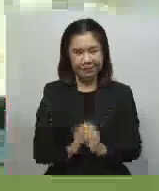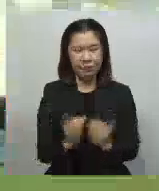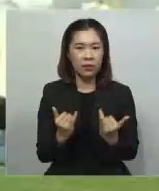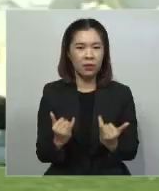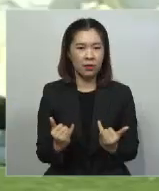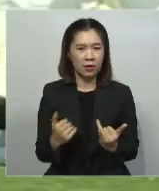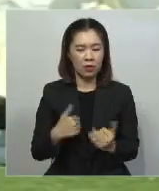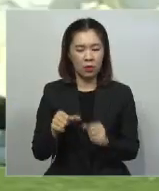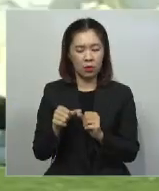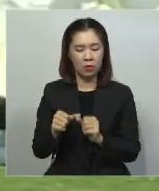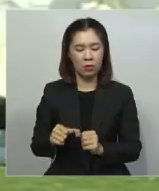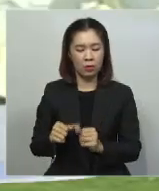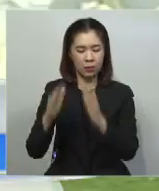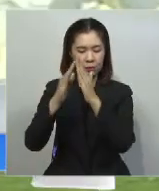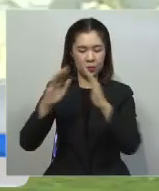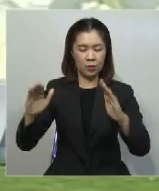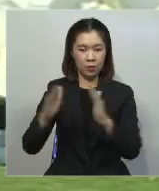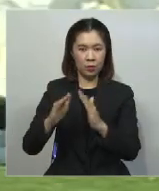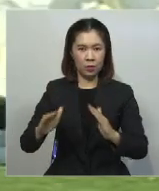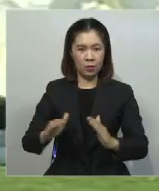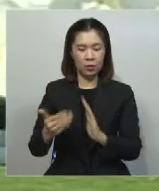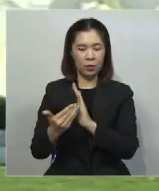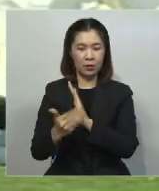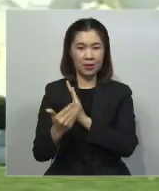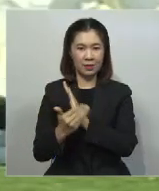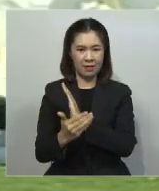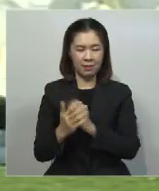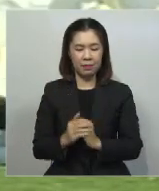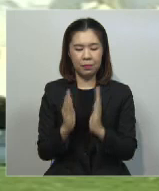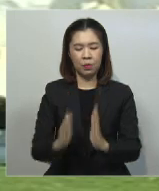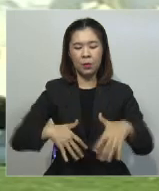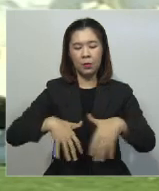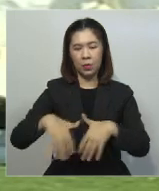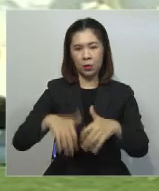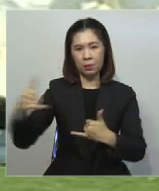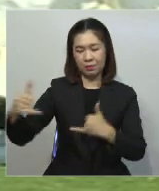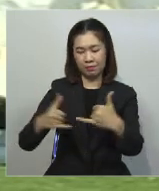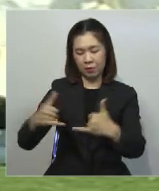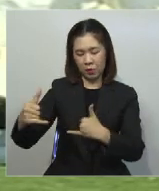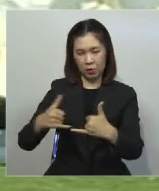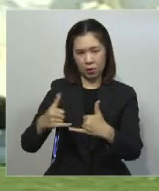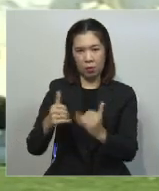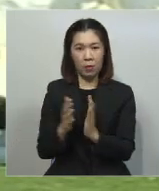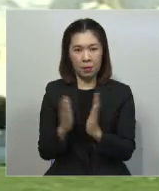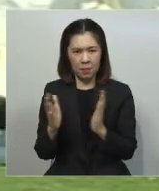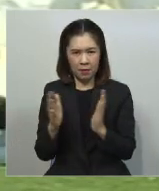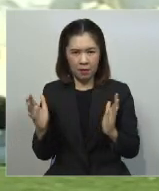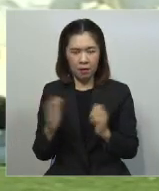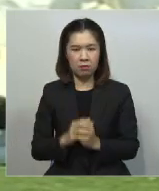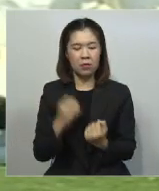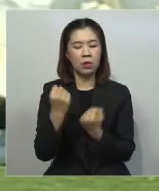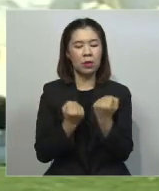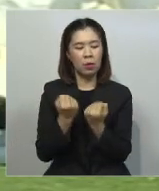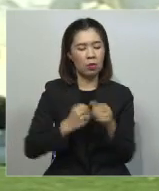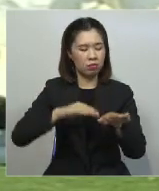ขณะนี้ที่บริเวณพุทธมณฑลอีสานนะคะก็มีประชาชนค่ะเริ่มทยอยเดินทางกันมาอย่างต่อเนื่องค่ะทำให้การจราจ